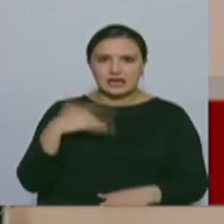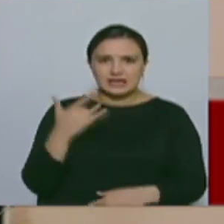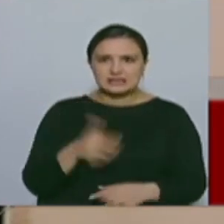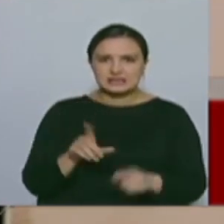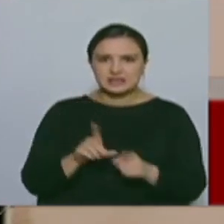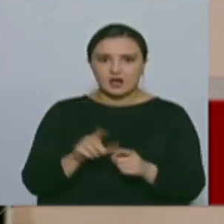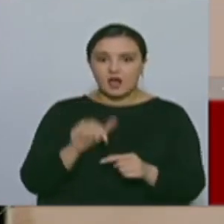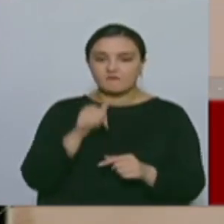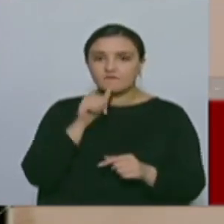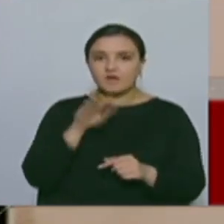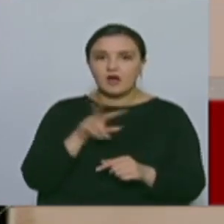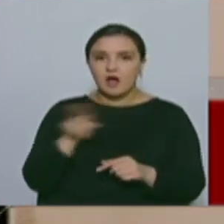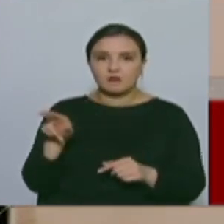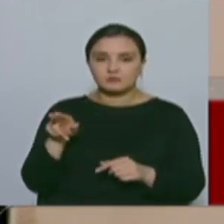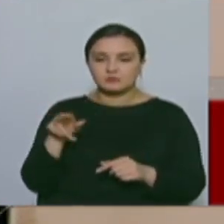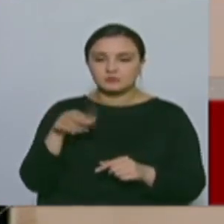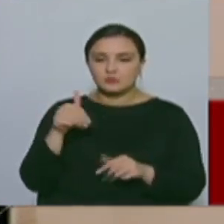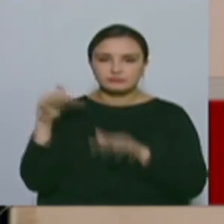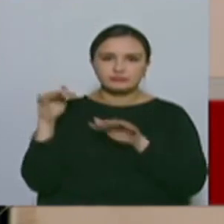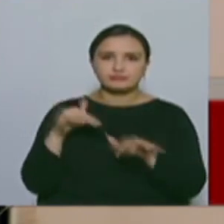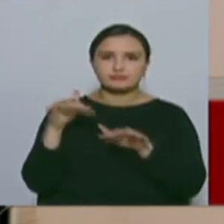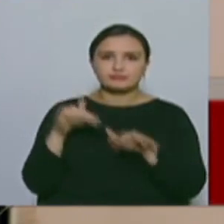აი ნიაღვარია ფაქტობრივად სოციალურ